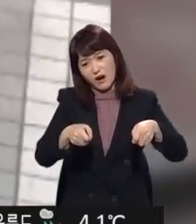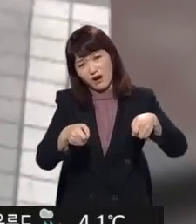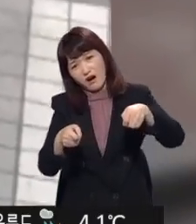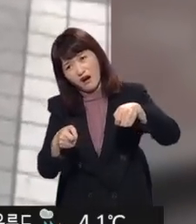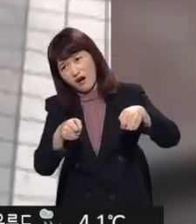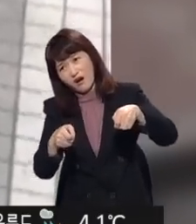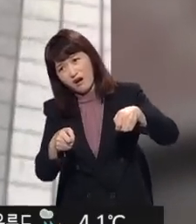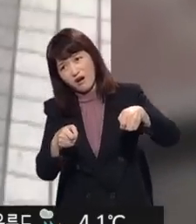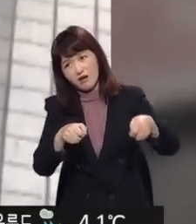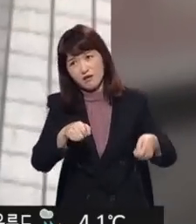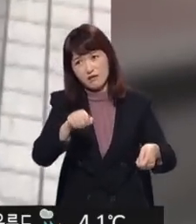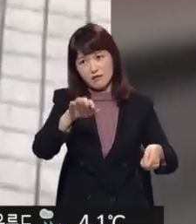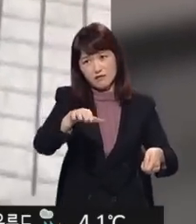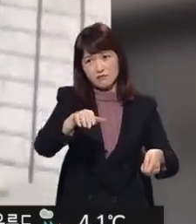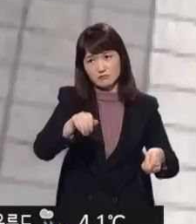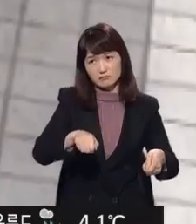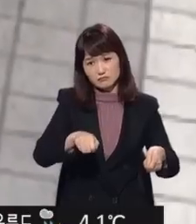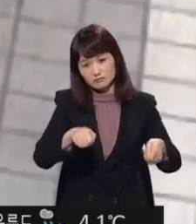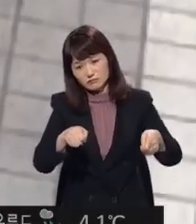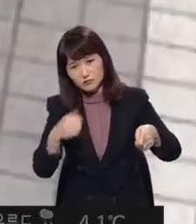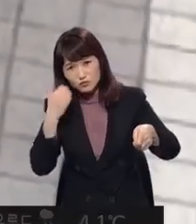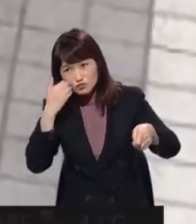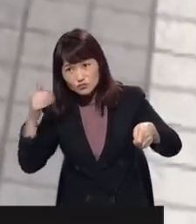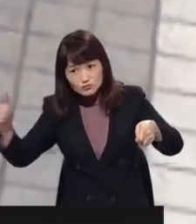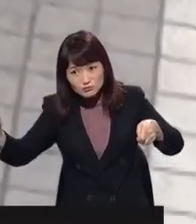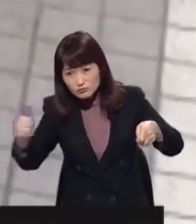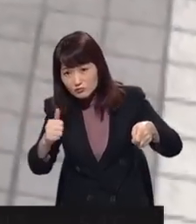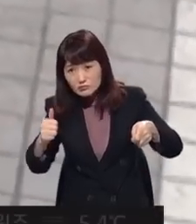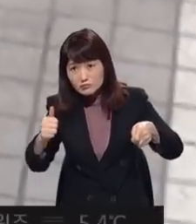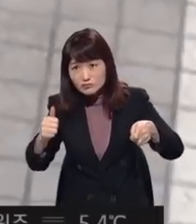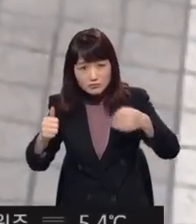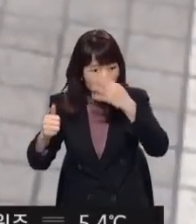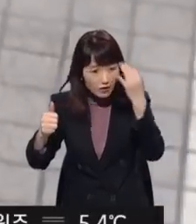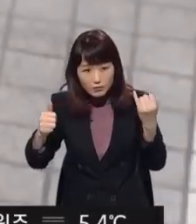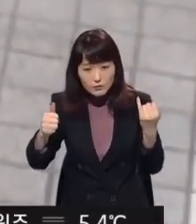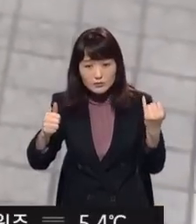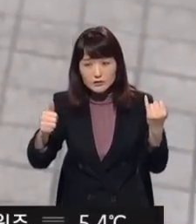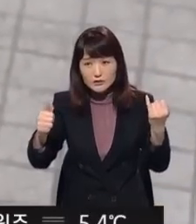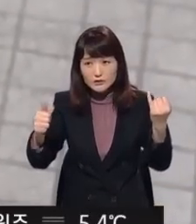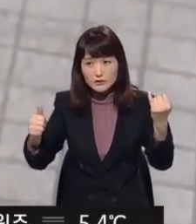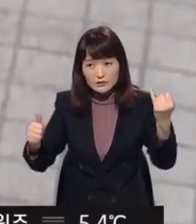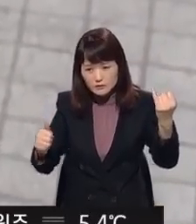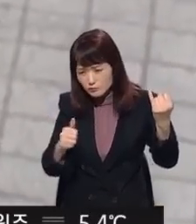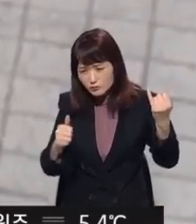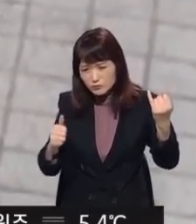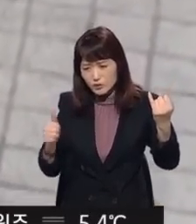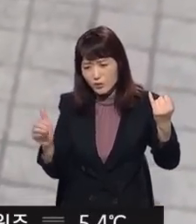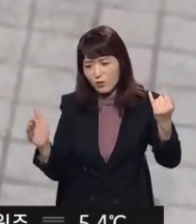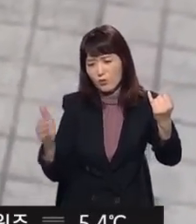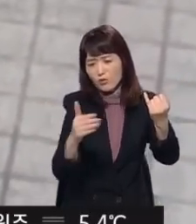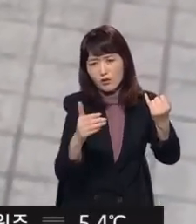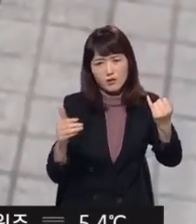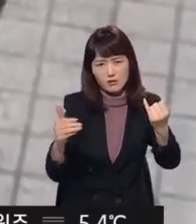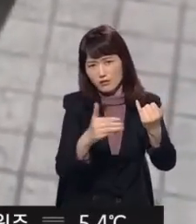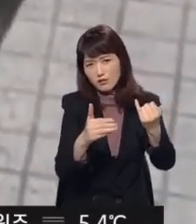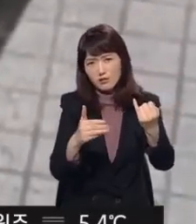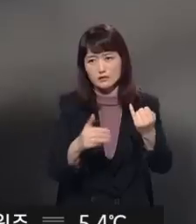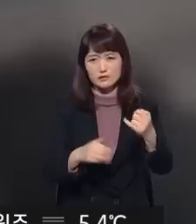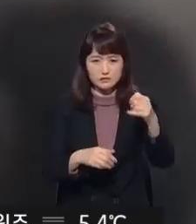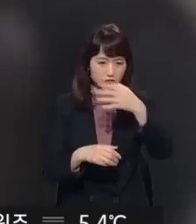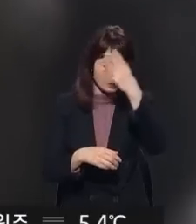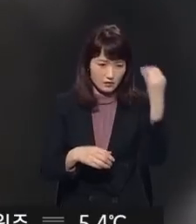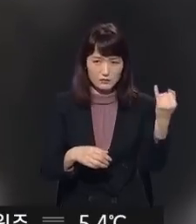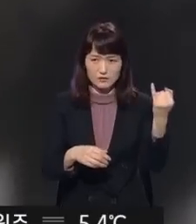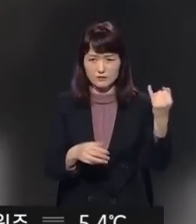누가 등장할 것 같은데요 지금 군인이 와서 팔면 폐지를 막 몸으로 막아주고 있습니다 자 할머님이 고정을